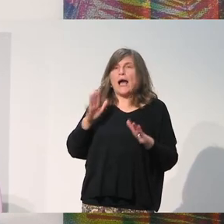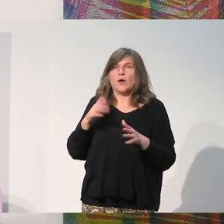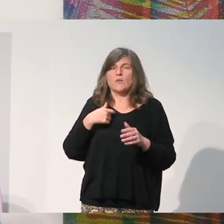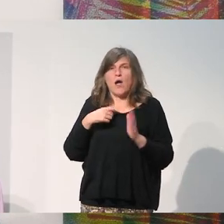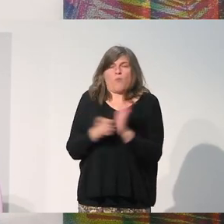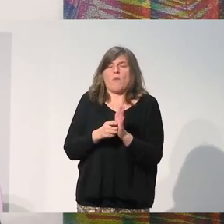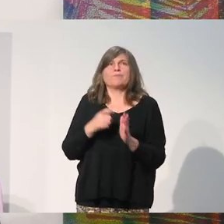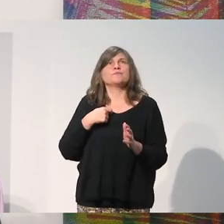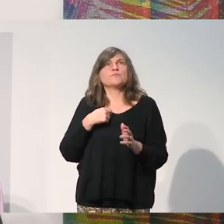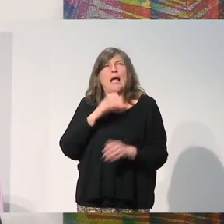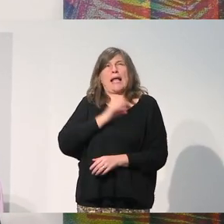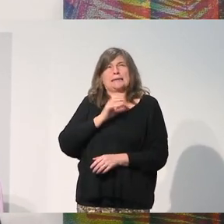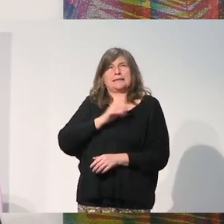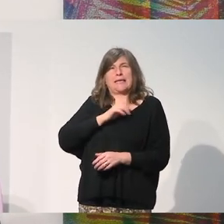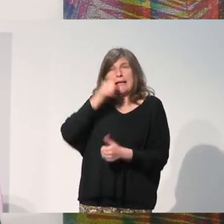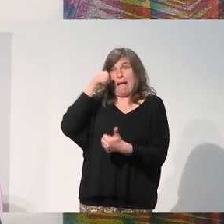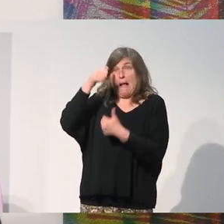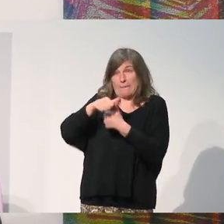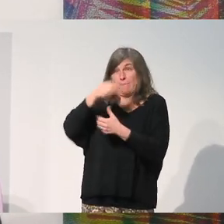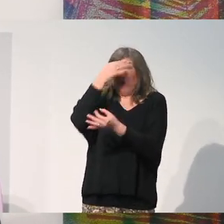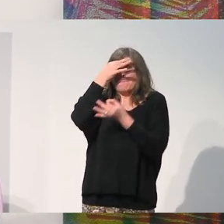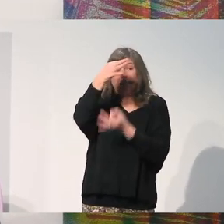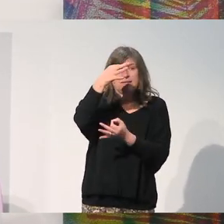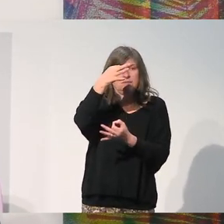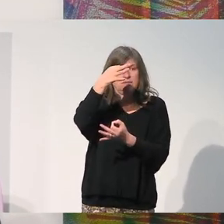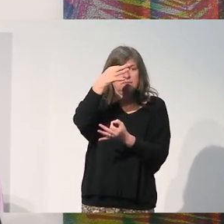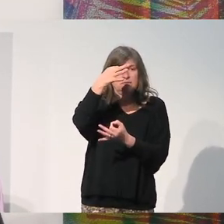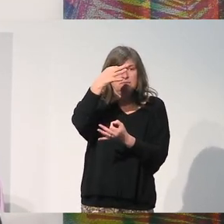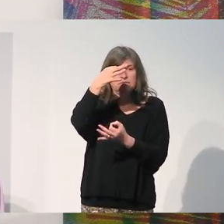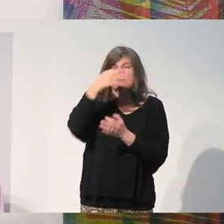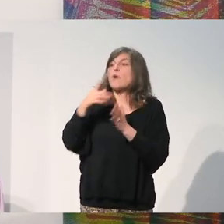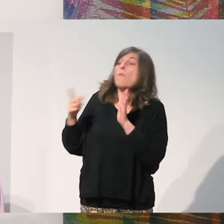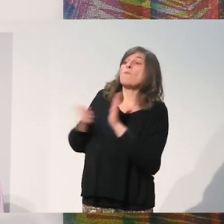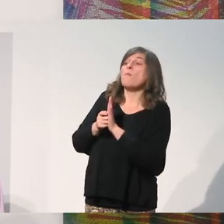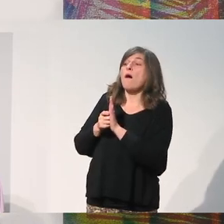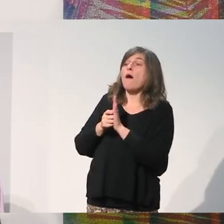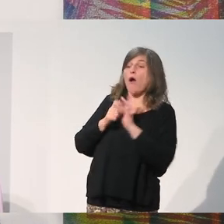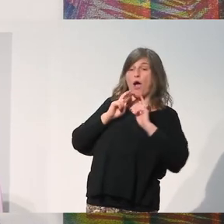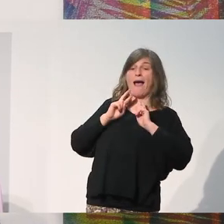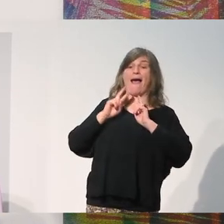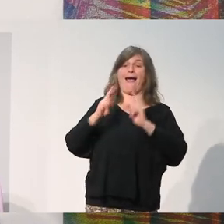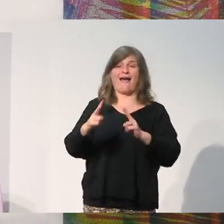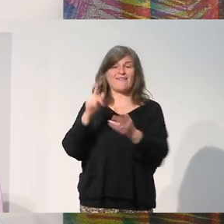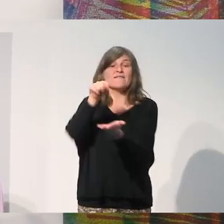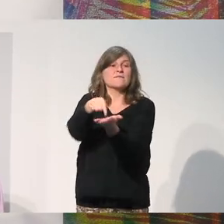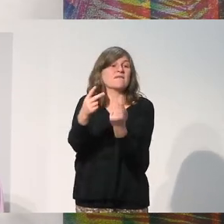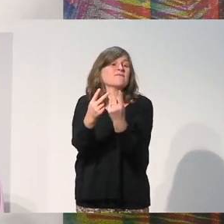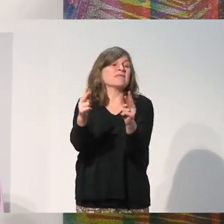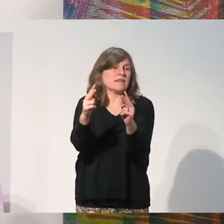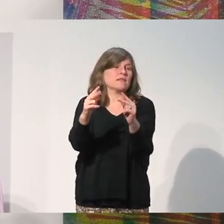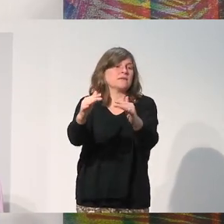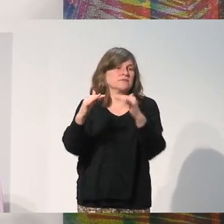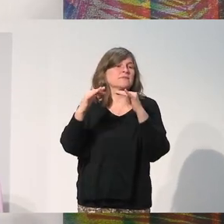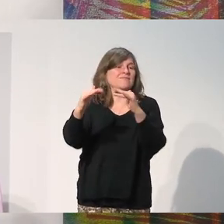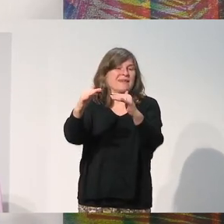te souvenir précisément de l'impression que tu as eue au moment où tu es arrivé dans cette station balnéaire. Et en fait,